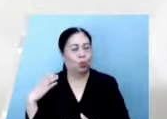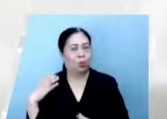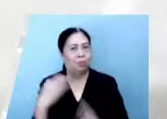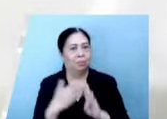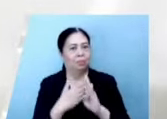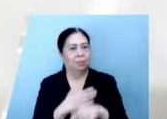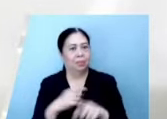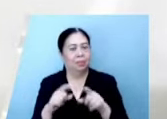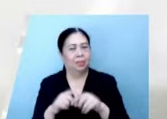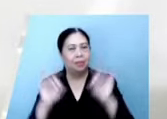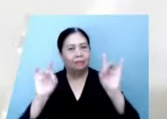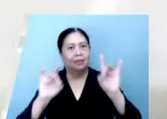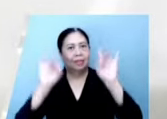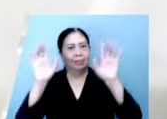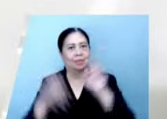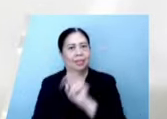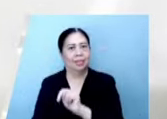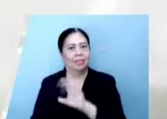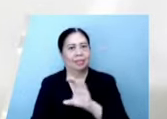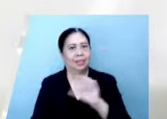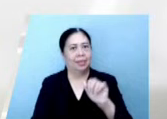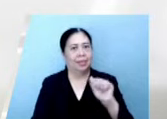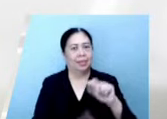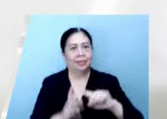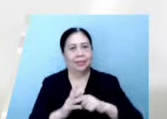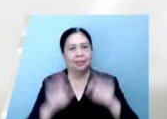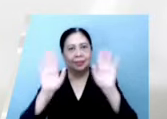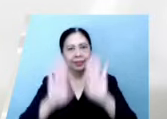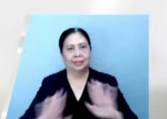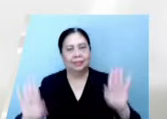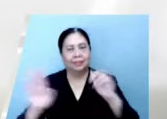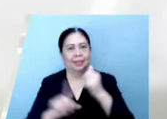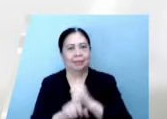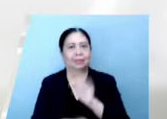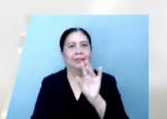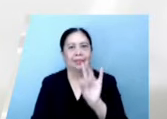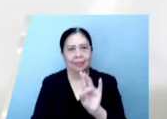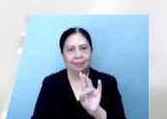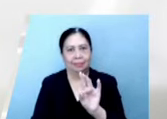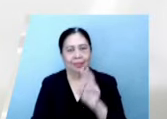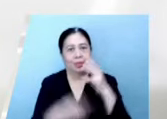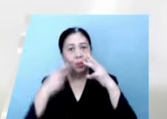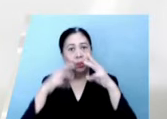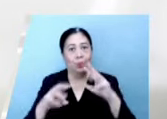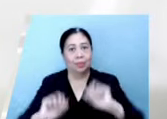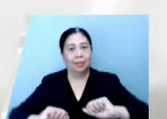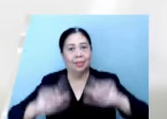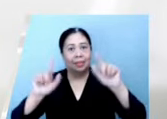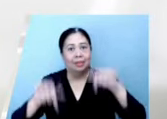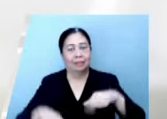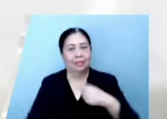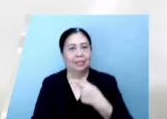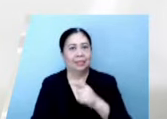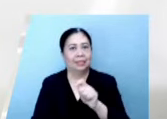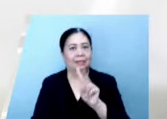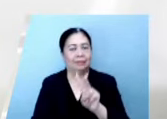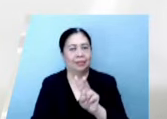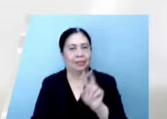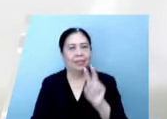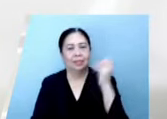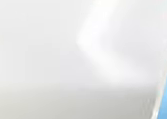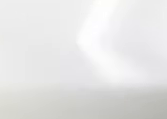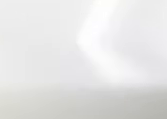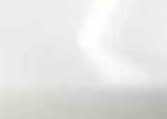ang volleyball ng NCAA simula sa Linggo, April 7, at mapapanood live sa GTV alas 12 ng